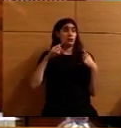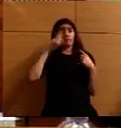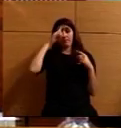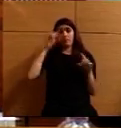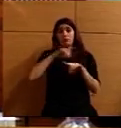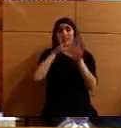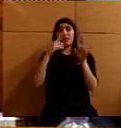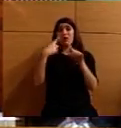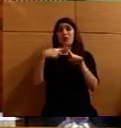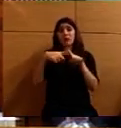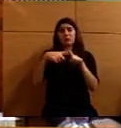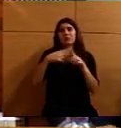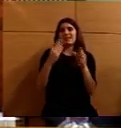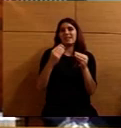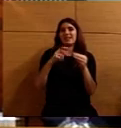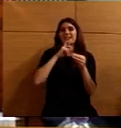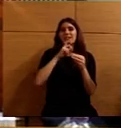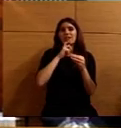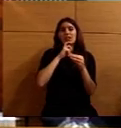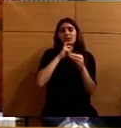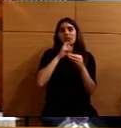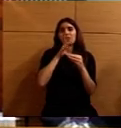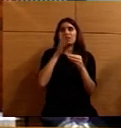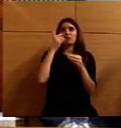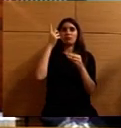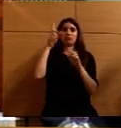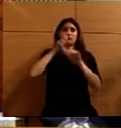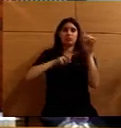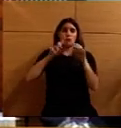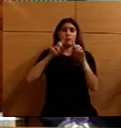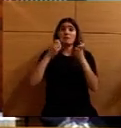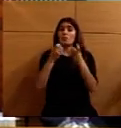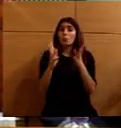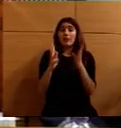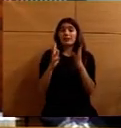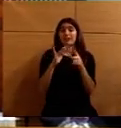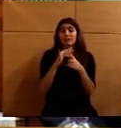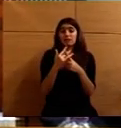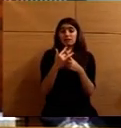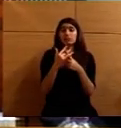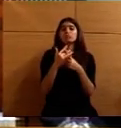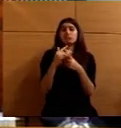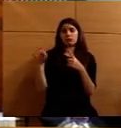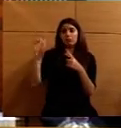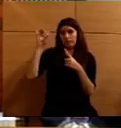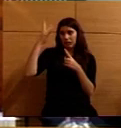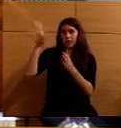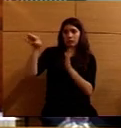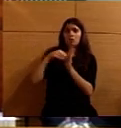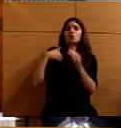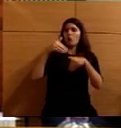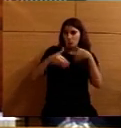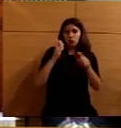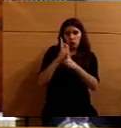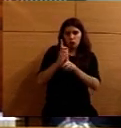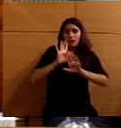tan complicat de previndre com és una catàstrofe. En qualsevol cas, agarrem la idea, anem a votar en